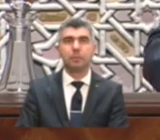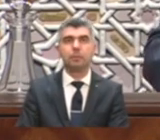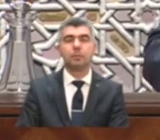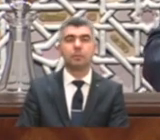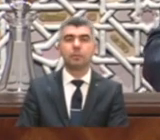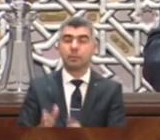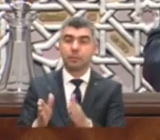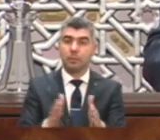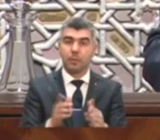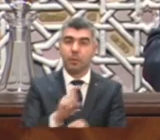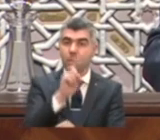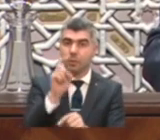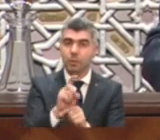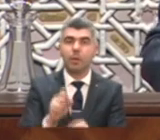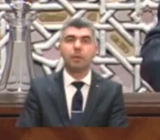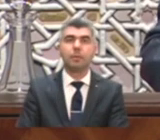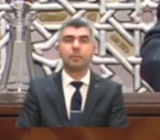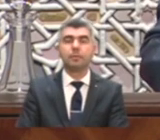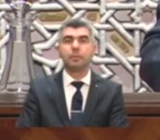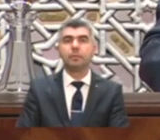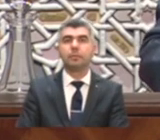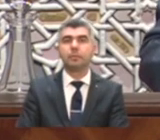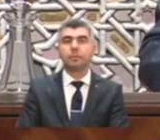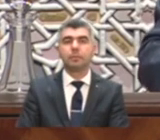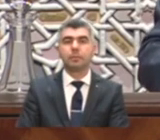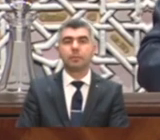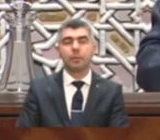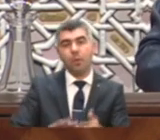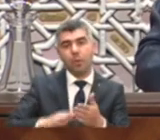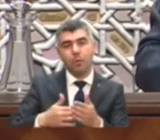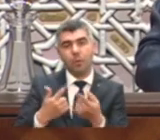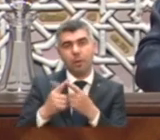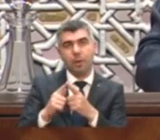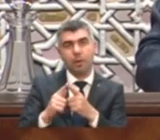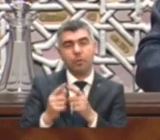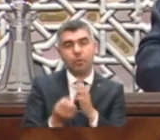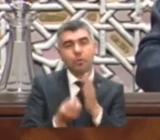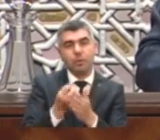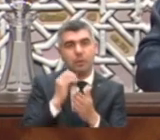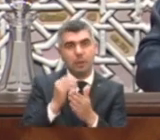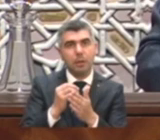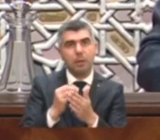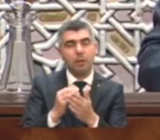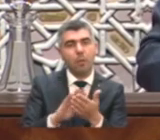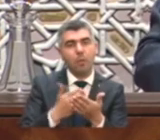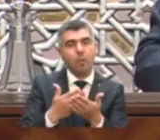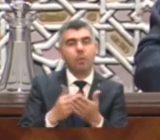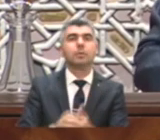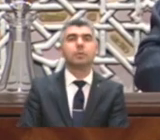نمر إلى السؤال الموالي عن الاستثمار وتطوير البنية التحتية